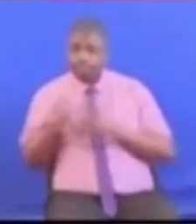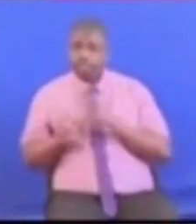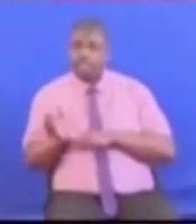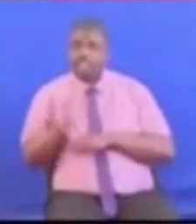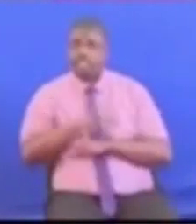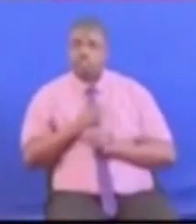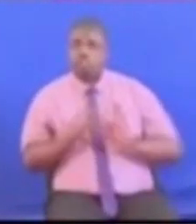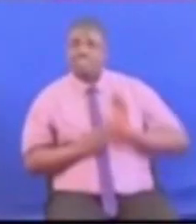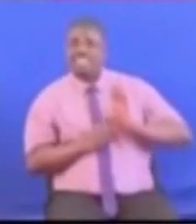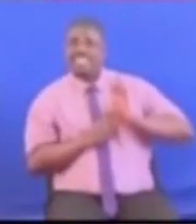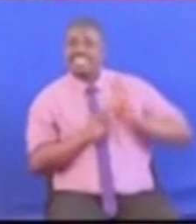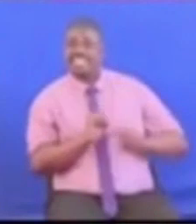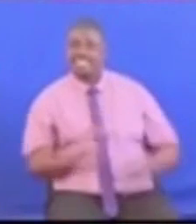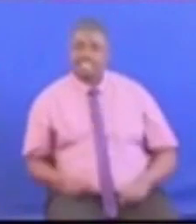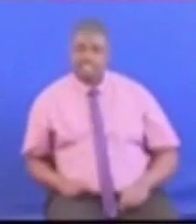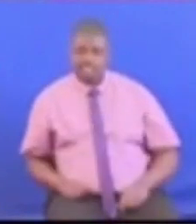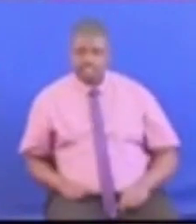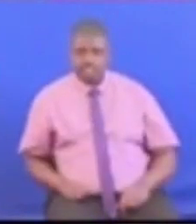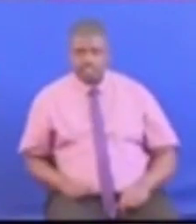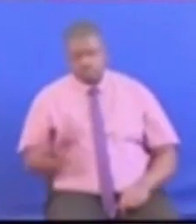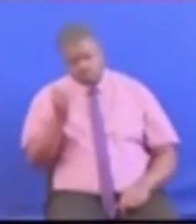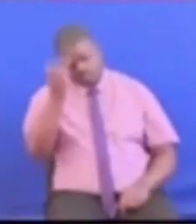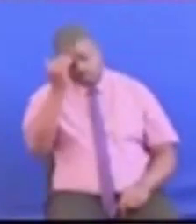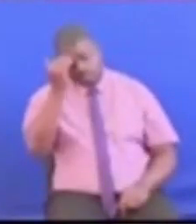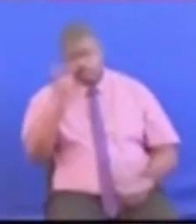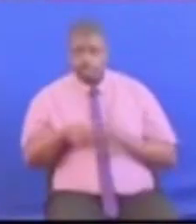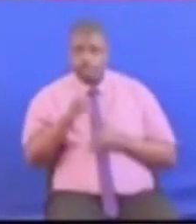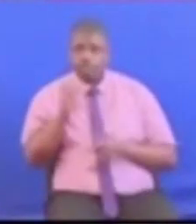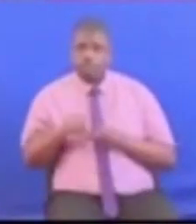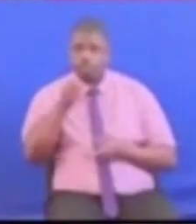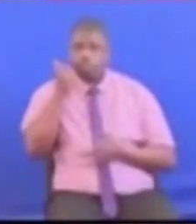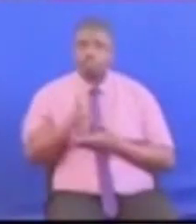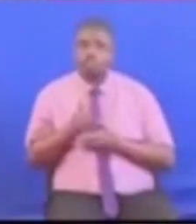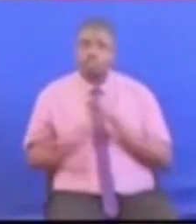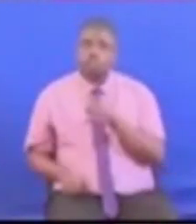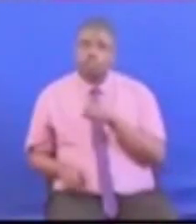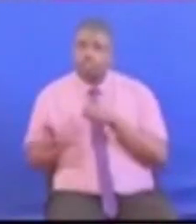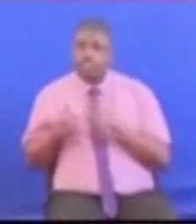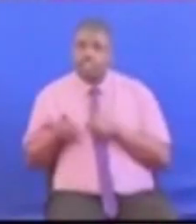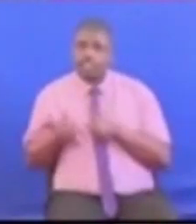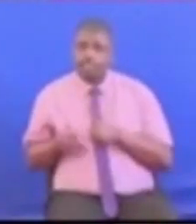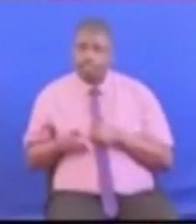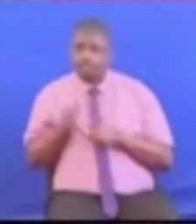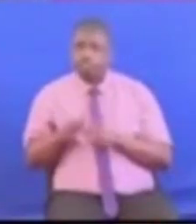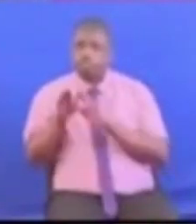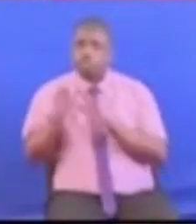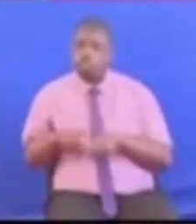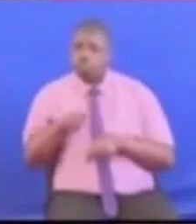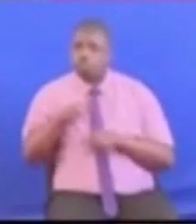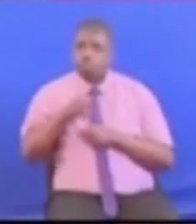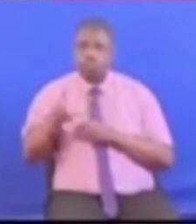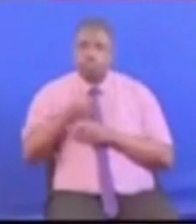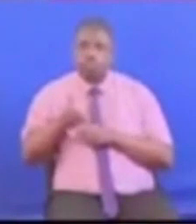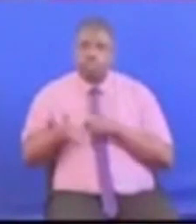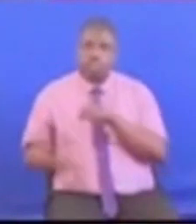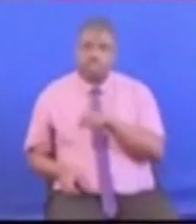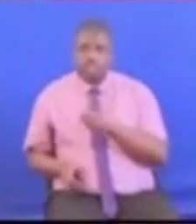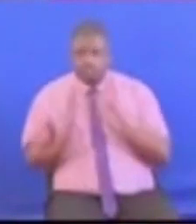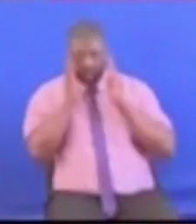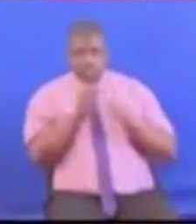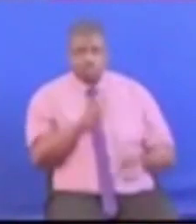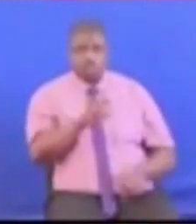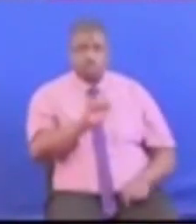siku 90. Kwa kuzingatia manufaa ya uamuzi huo, nilitegemea mbunge huyo husika Mheshimiwa